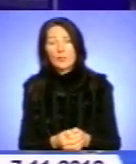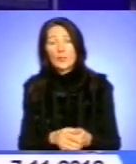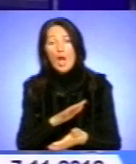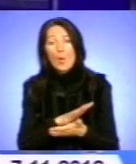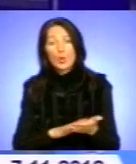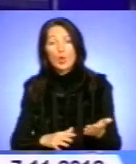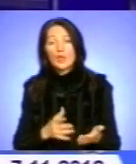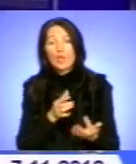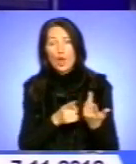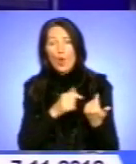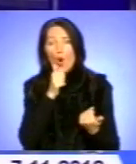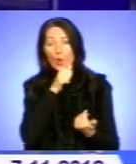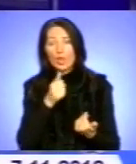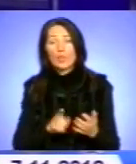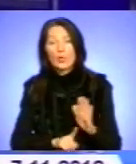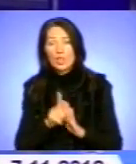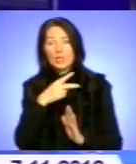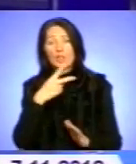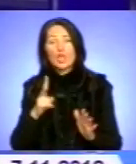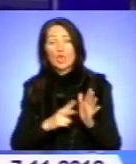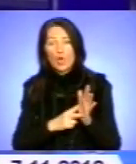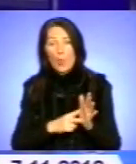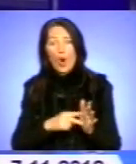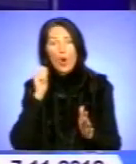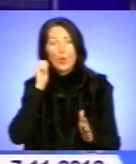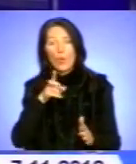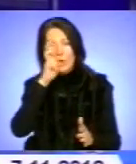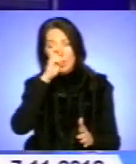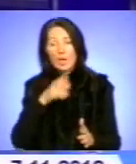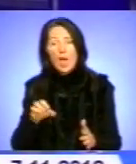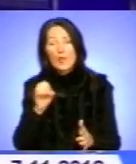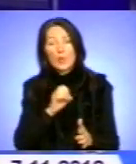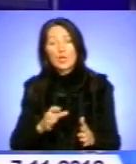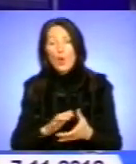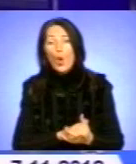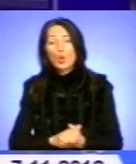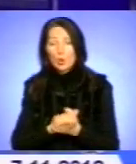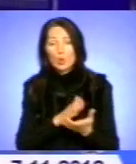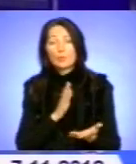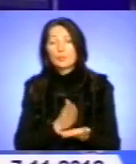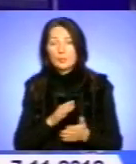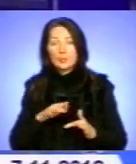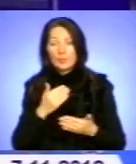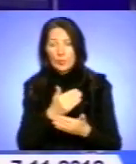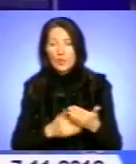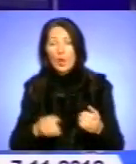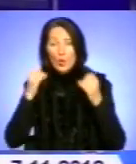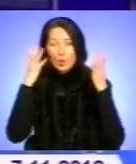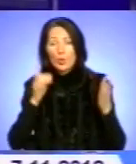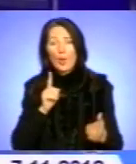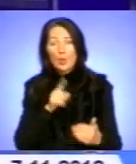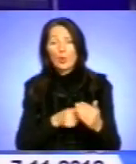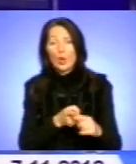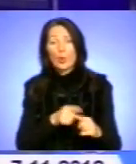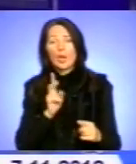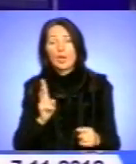Продовж кількох років, починаючи з 2007-го, в країнах Європейського Союзу діє програма «Культура», метою якої є зміцнення співпраці